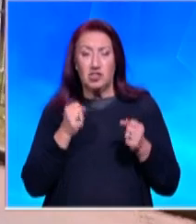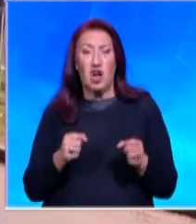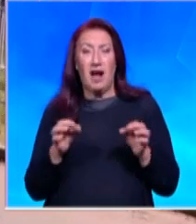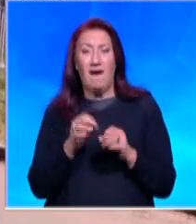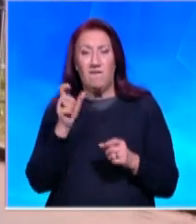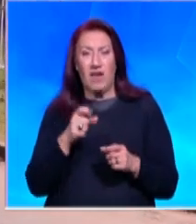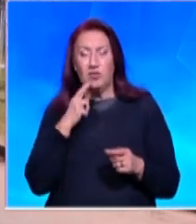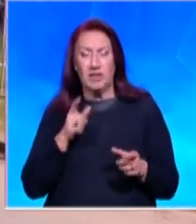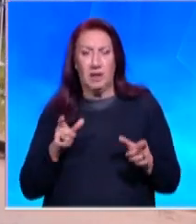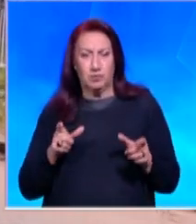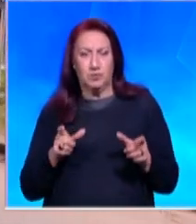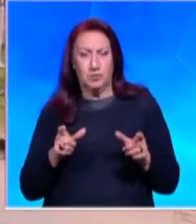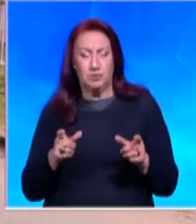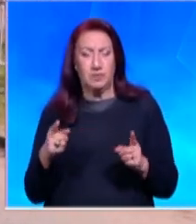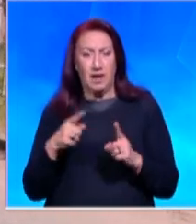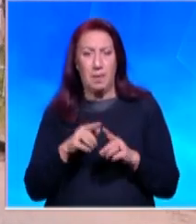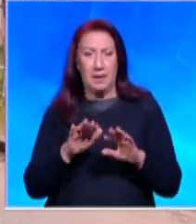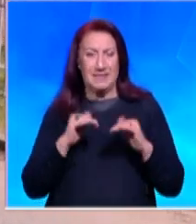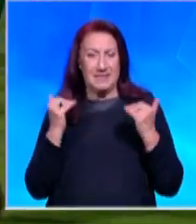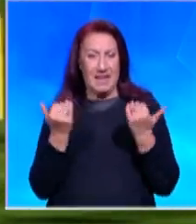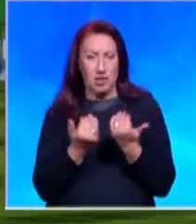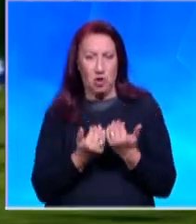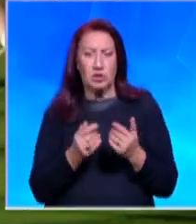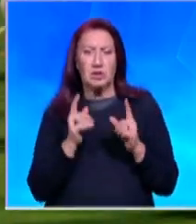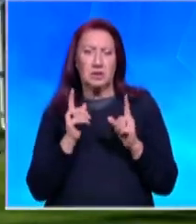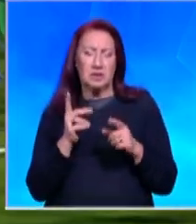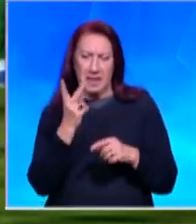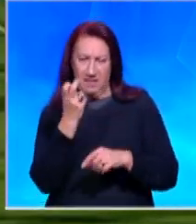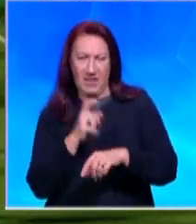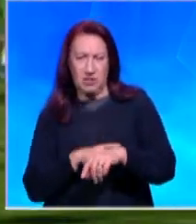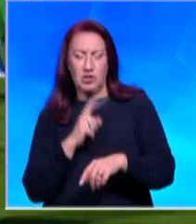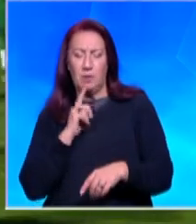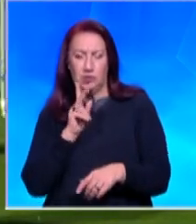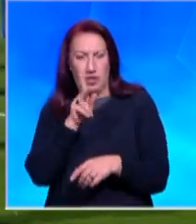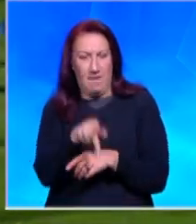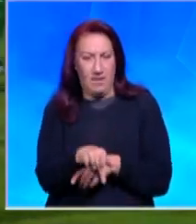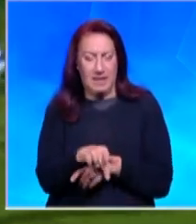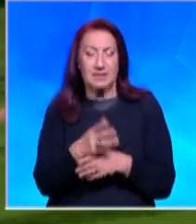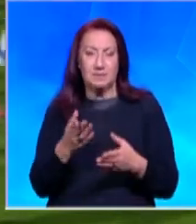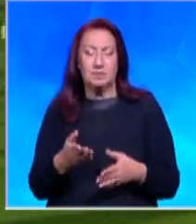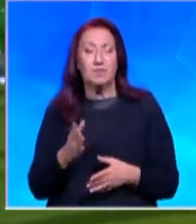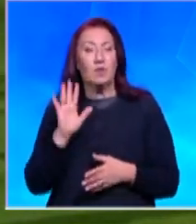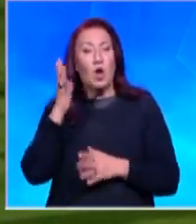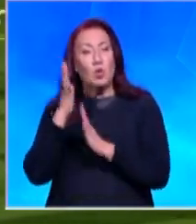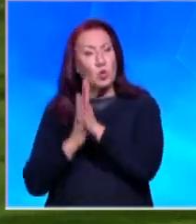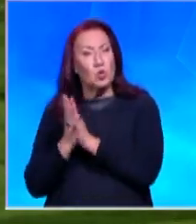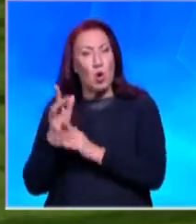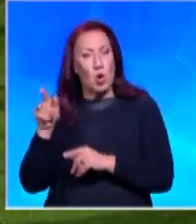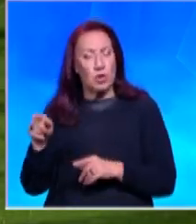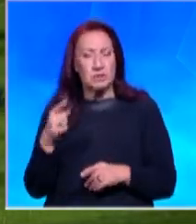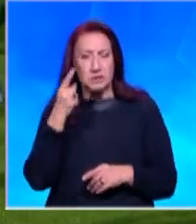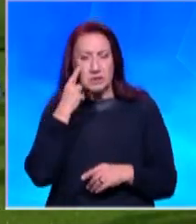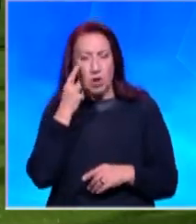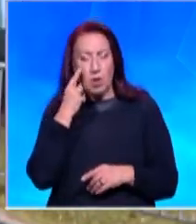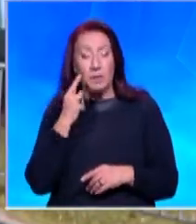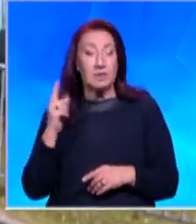към стадиона и около 20 часа ще могат вече да влязат и да подкрепят любимците си. Лудогорец ще се опита да запише първа българска